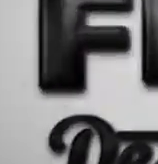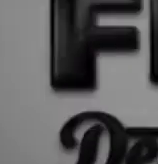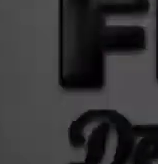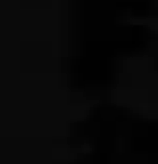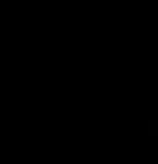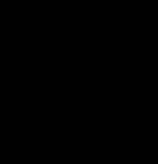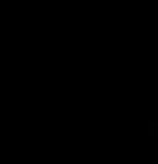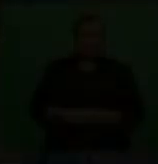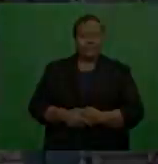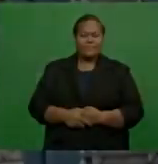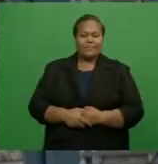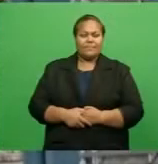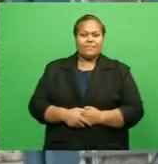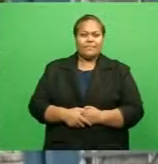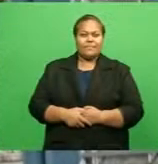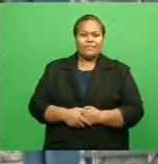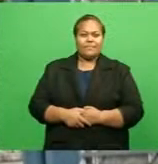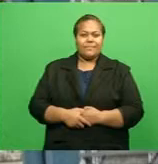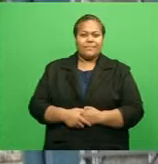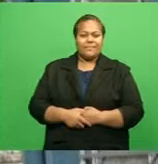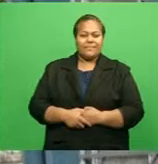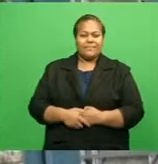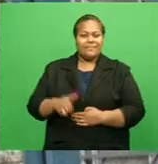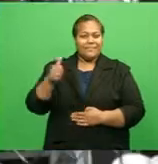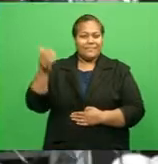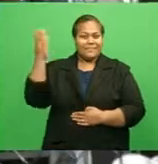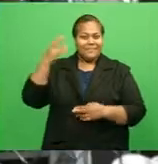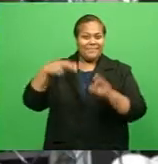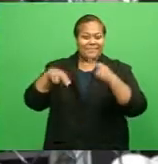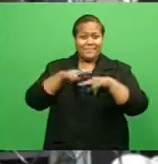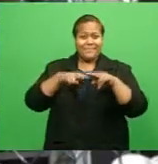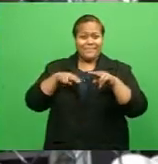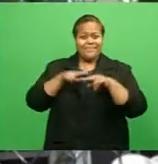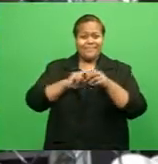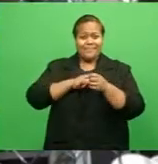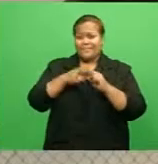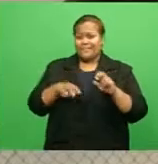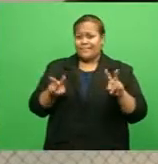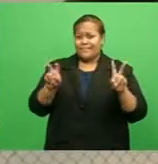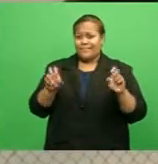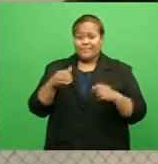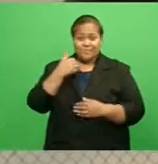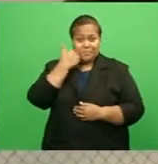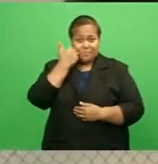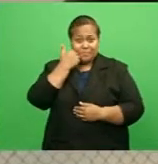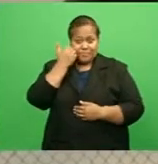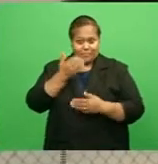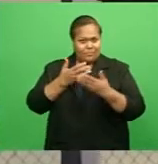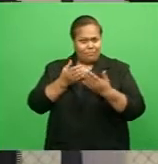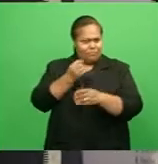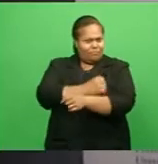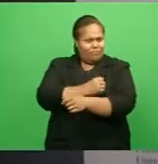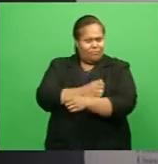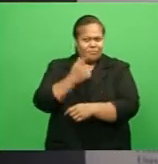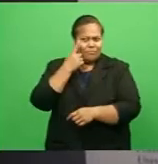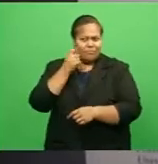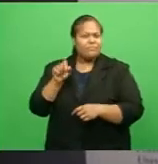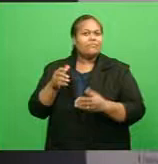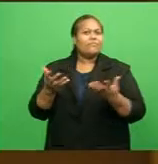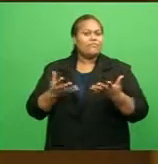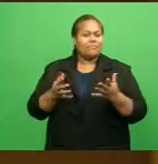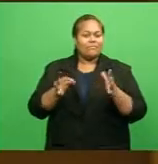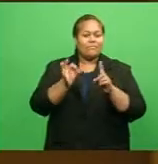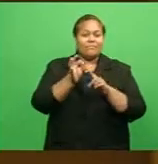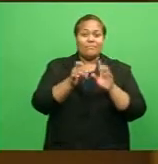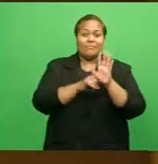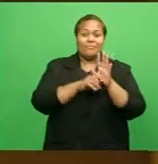2 देश की धड़कन। Good evening, Fiji. In this bulletin, claims of prostitution and drugs surfaces at PRB